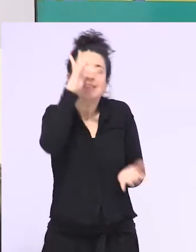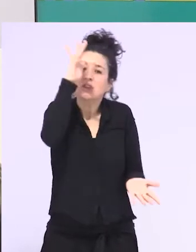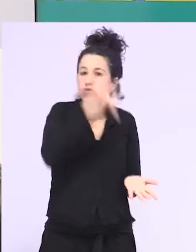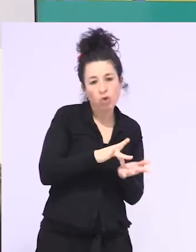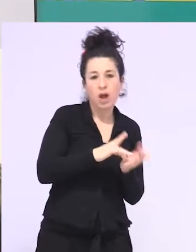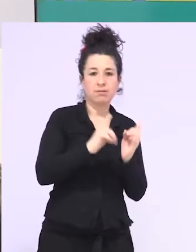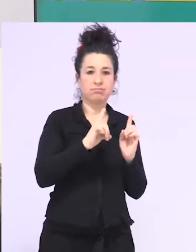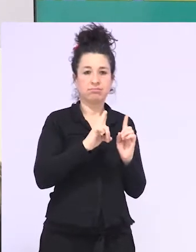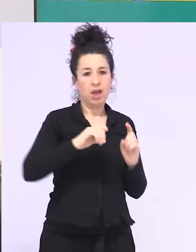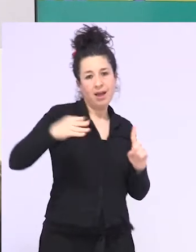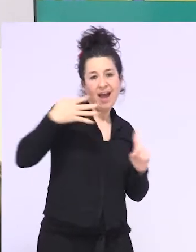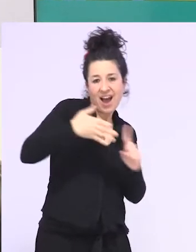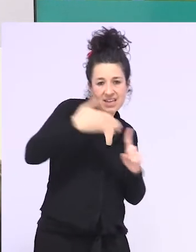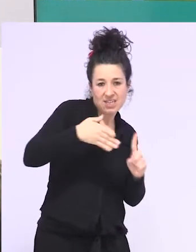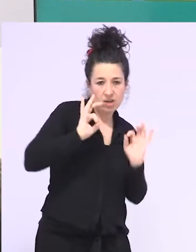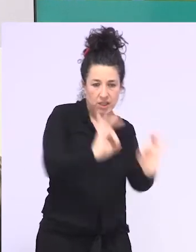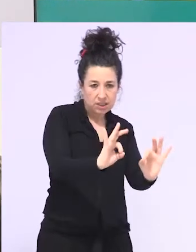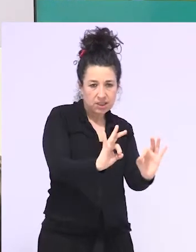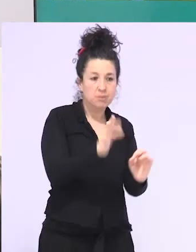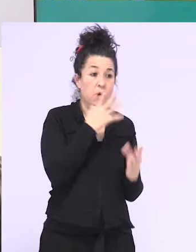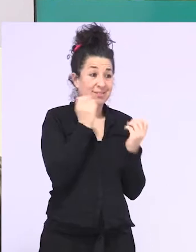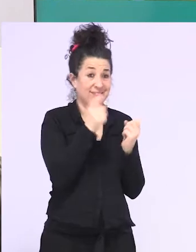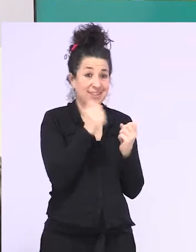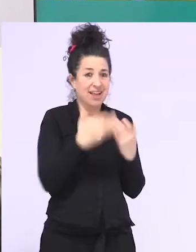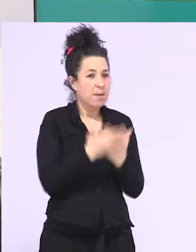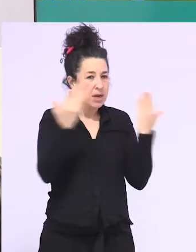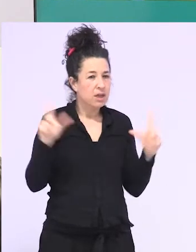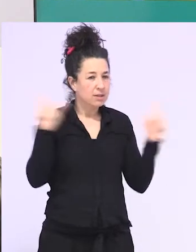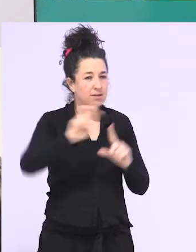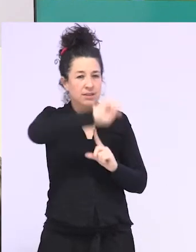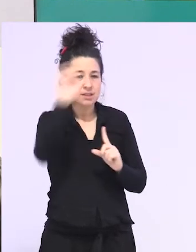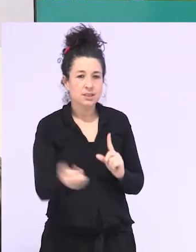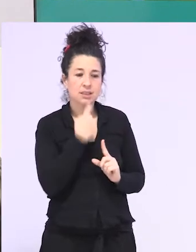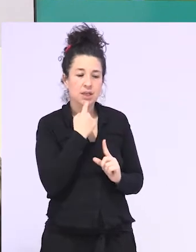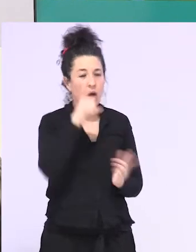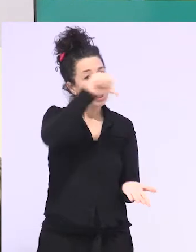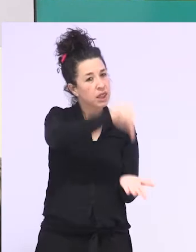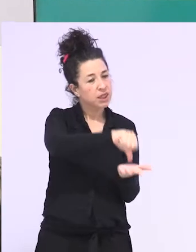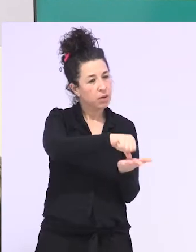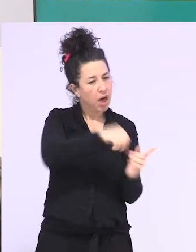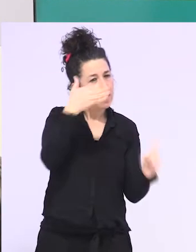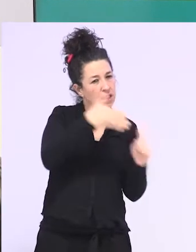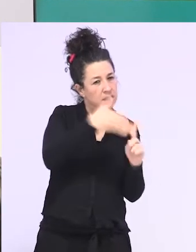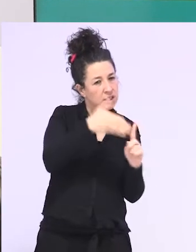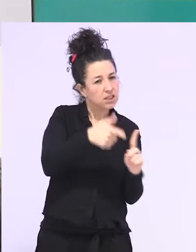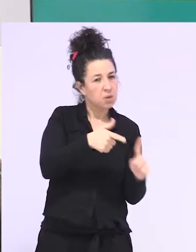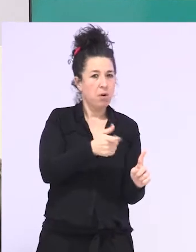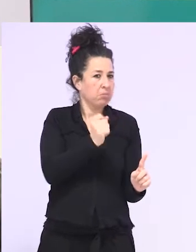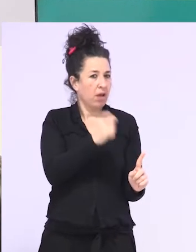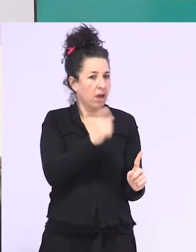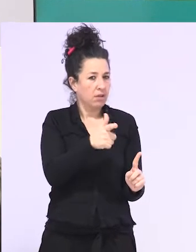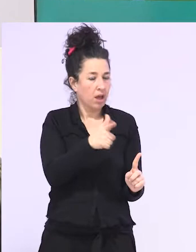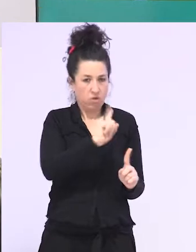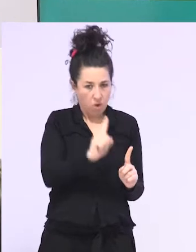Hori komunikabide asko kintzuten. Iruña erasoen iria, eta realitatea da ez. Enfoke egokia izango litzateke Iruña erasoia aurre egiten dien